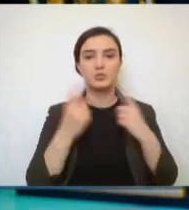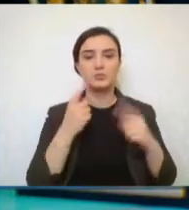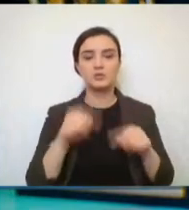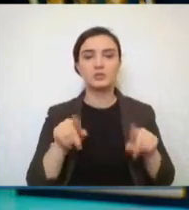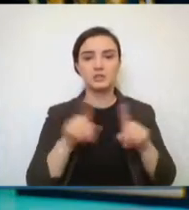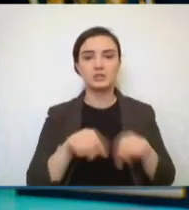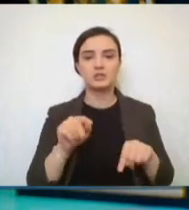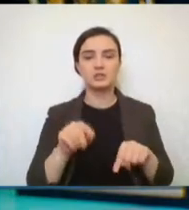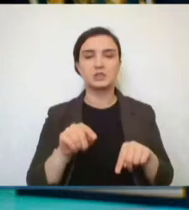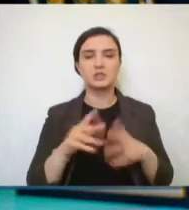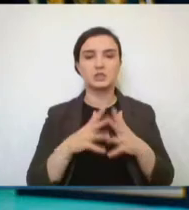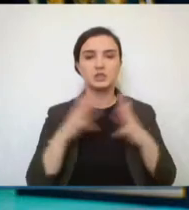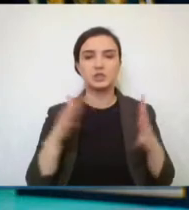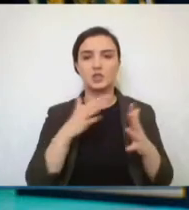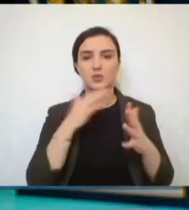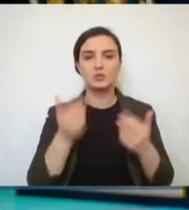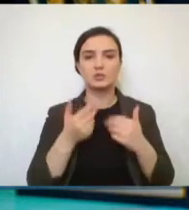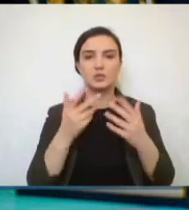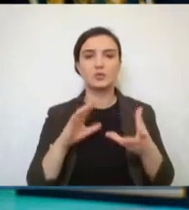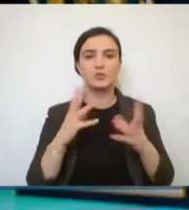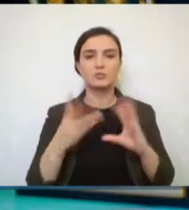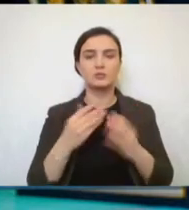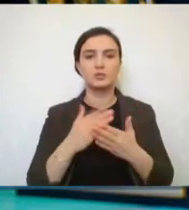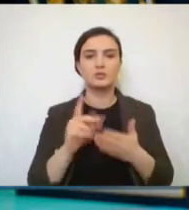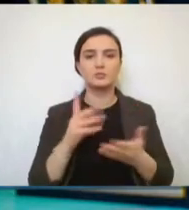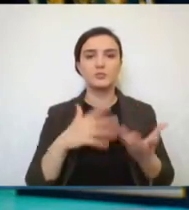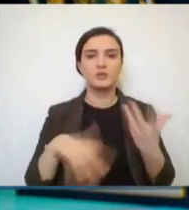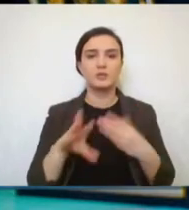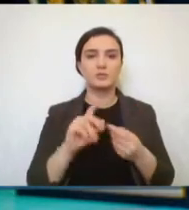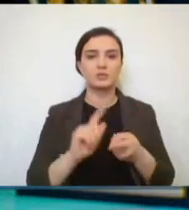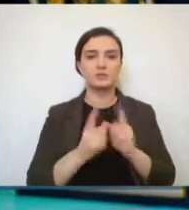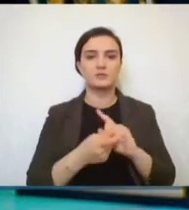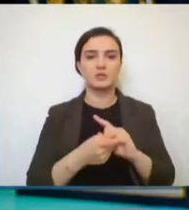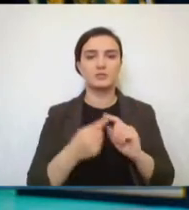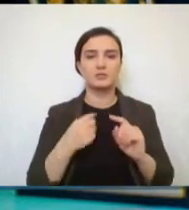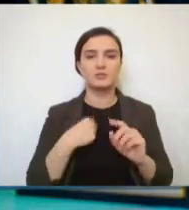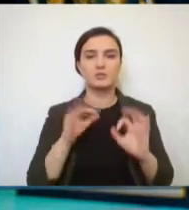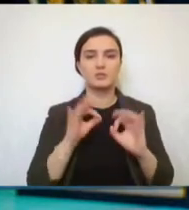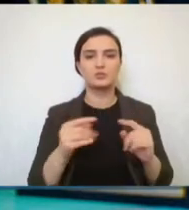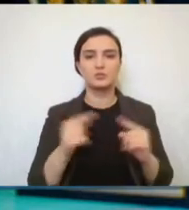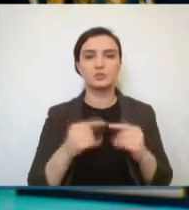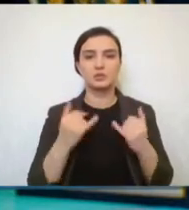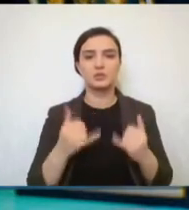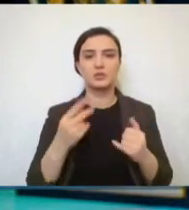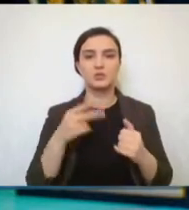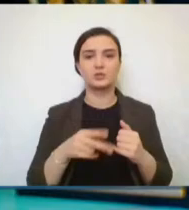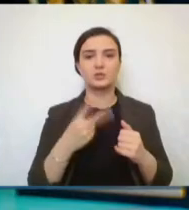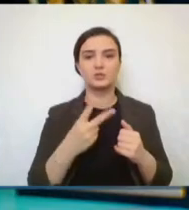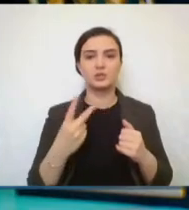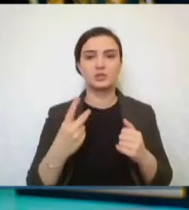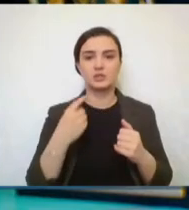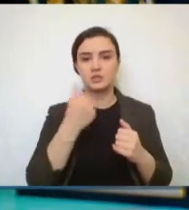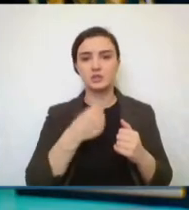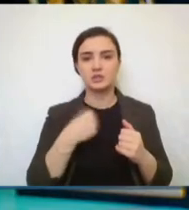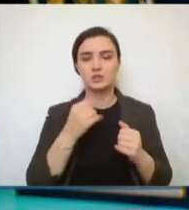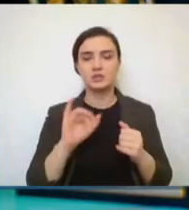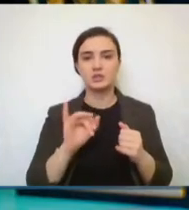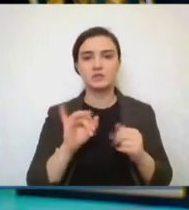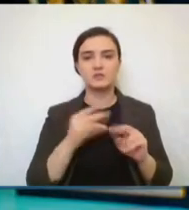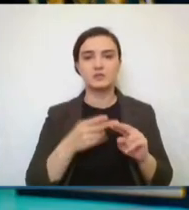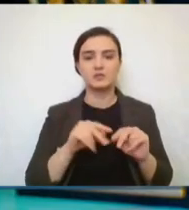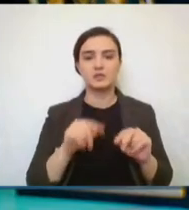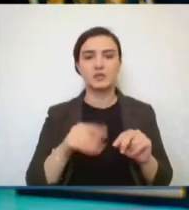დიდი რაოდენობით მოდის, რომ ყველაფერი იცვლება. მე ზუსტად ახლა 2021 წლის იანვრის ამერიკული